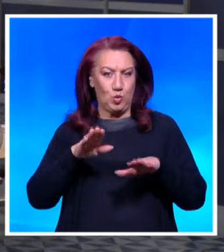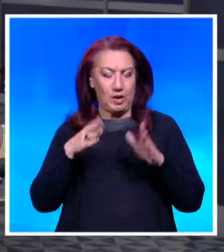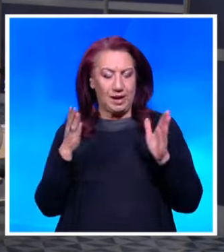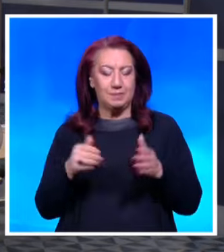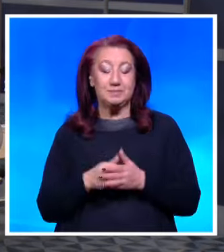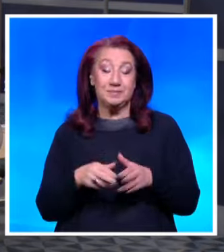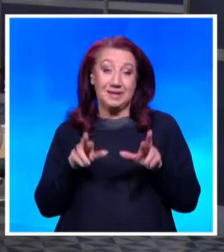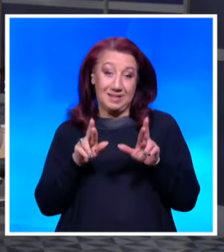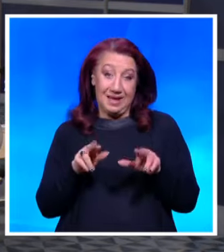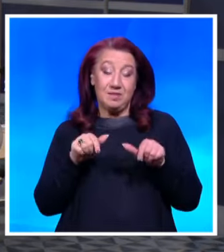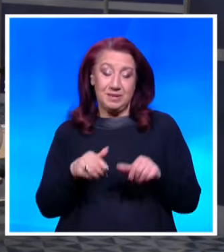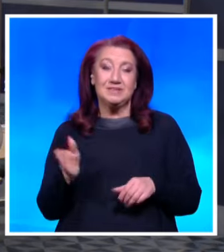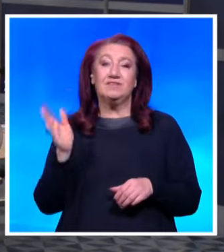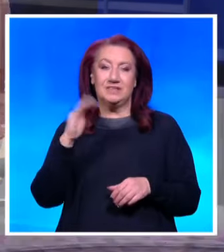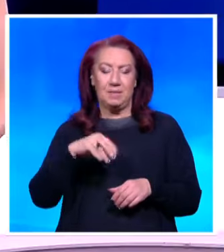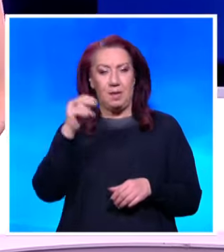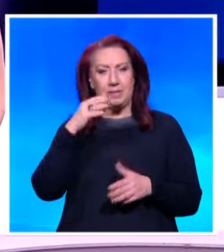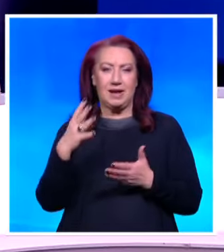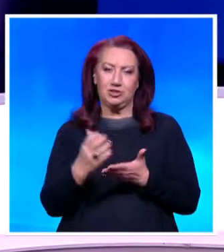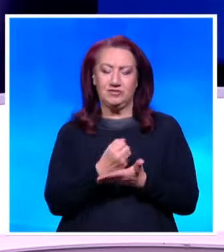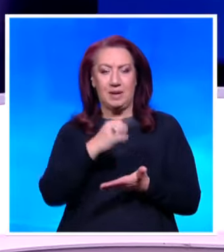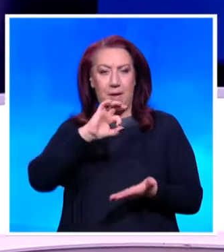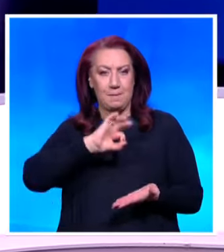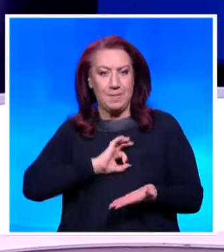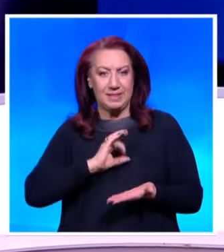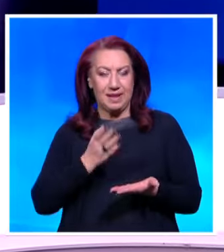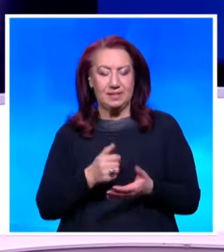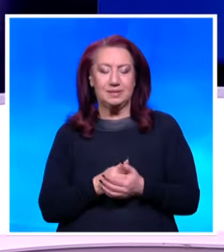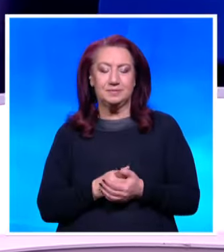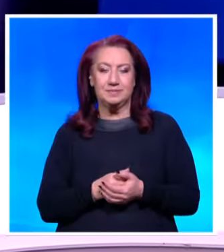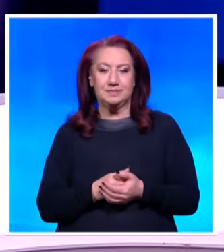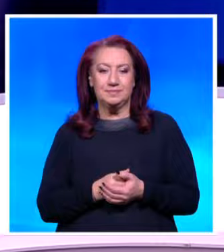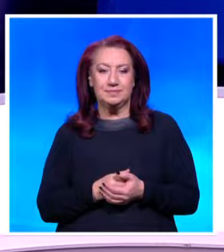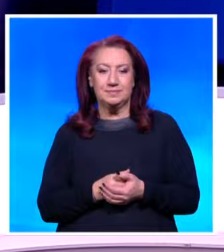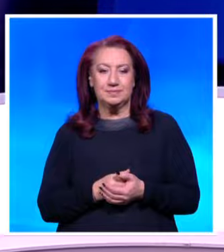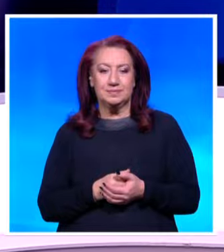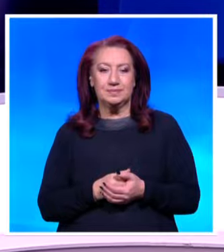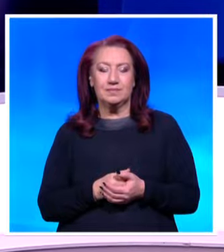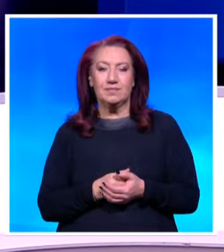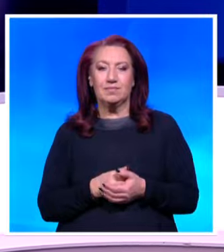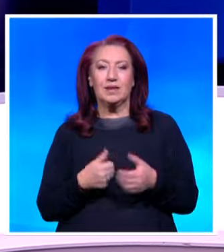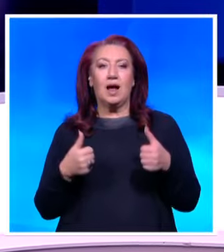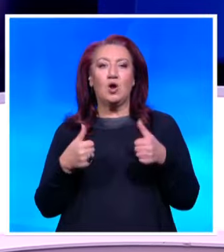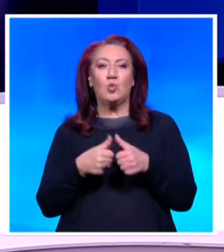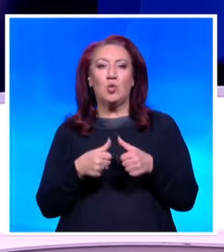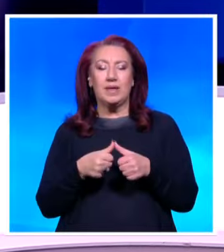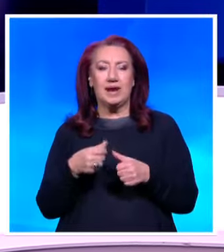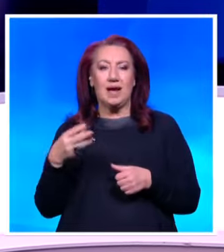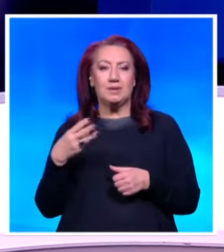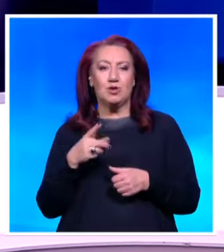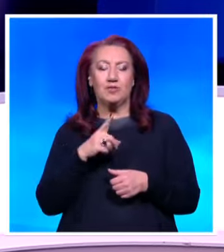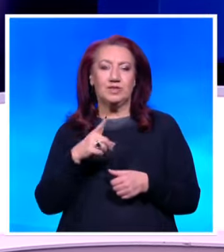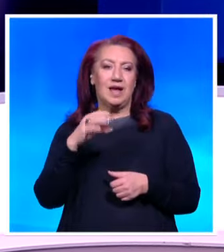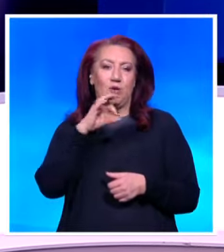все пак страната ни ще вземе отличие. Благодаря ти, Калян Кюркчиев от Арена София. Любомир Епитропов се размина с